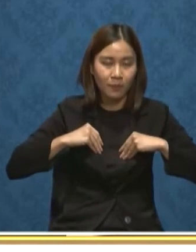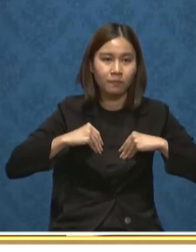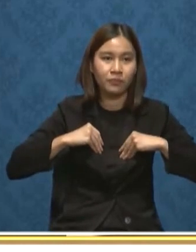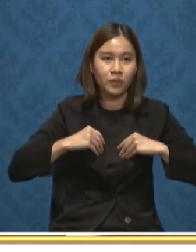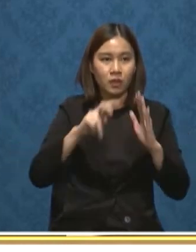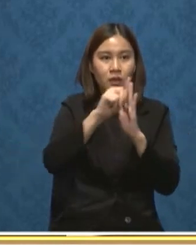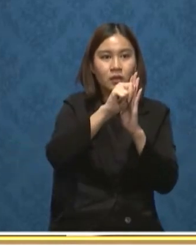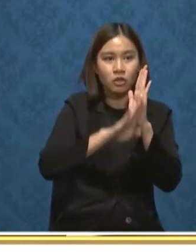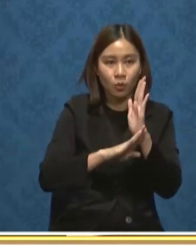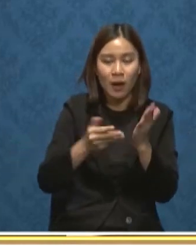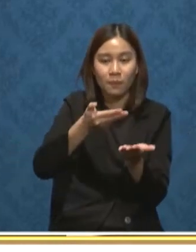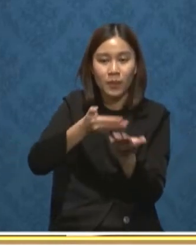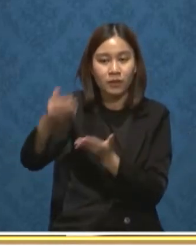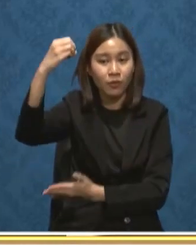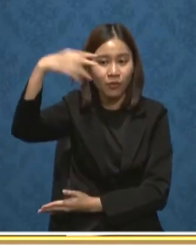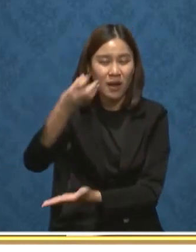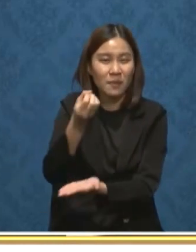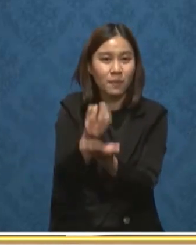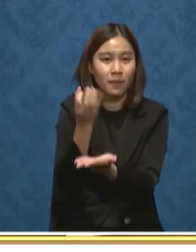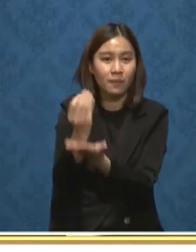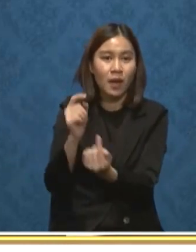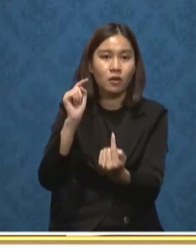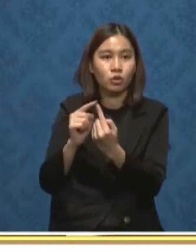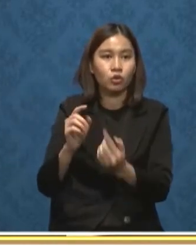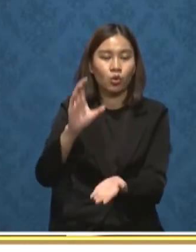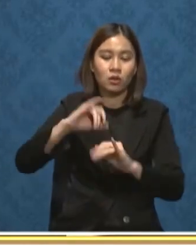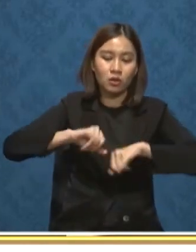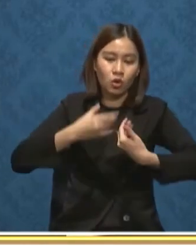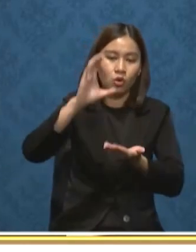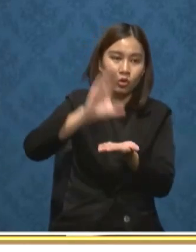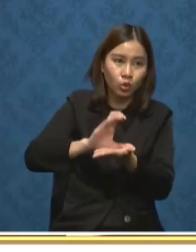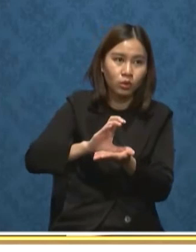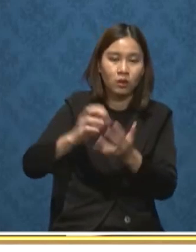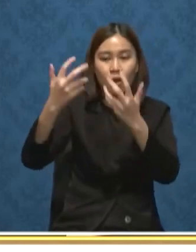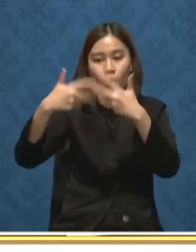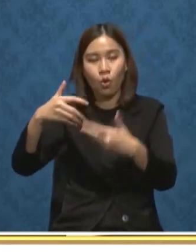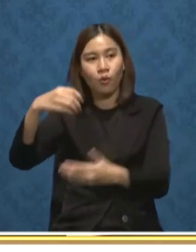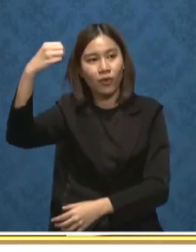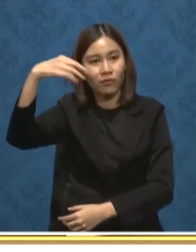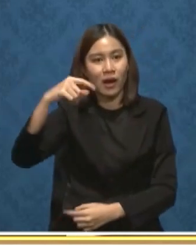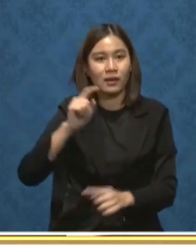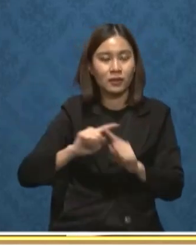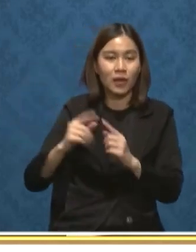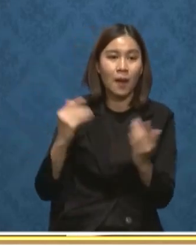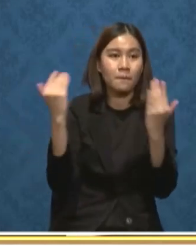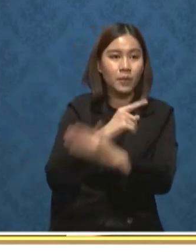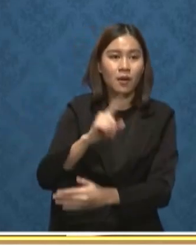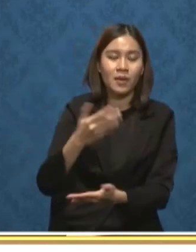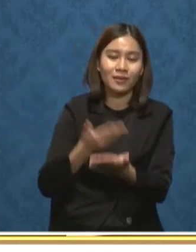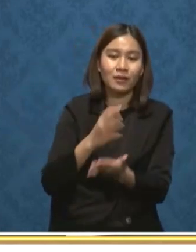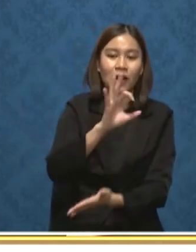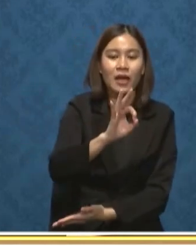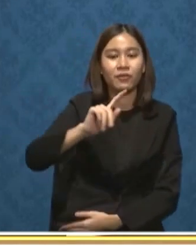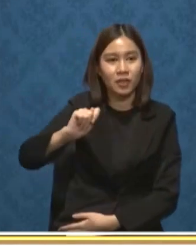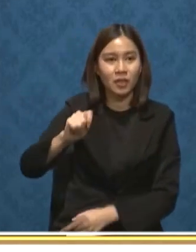นโยบายที่ไปซื้อไฟแงๆ จากในทุนพลังงาน จากในทุนโงไฟฟ้าถูกแลออกมาเป็นค่า F.T.